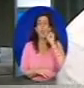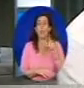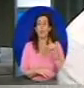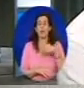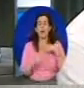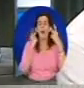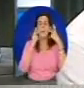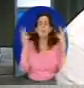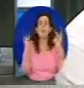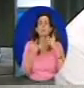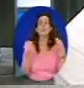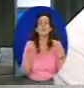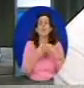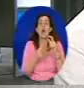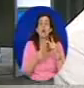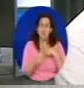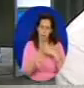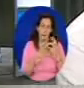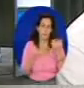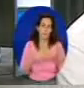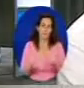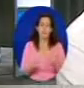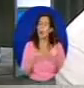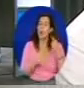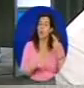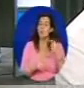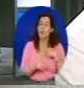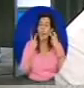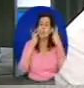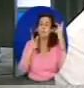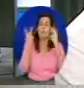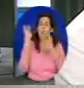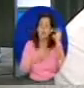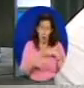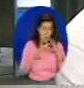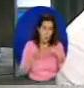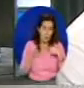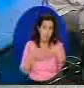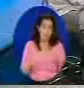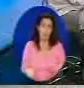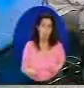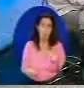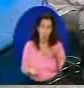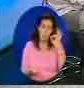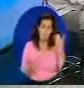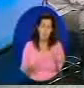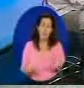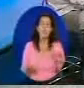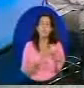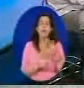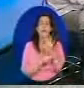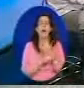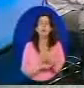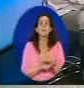אותנו לחפש אינפורמציה שקשורה לאפשרות שאכלנו אותה. ומה קורה כשאנחנו מחפשים אינפורמציה כזאת? אכלנו, מגילים שאכלנו אותה. אנחנו גם מוצאים אותה, והדבר הזה